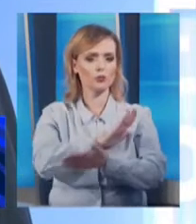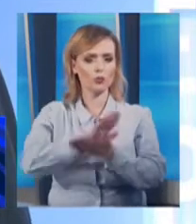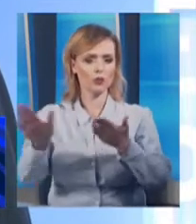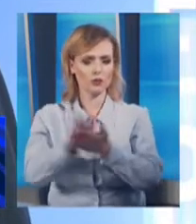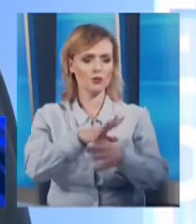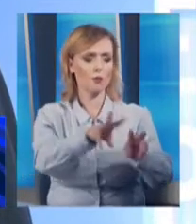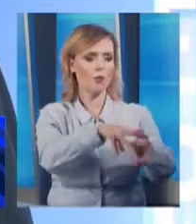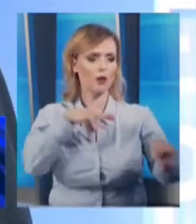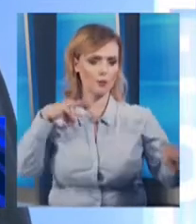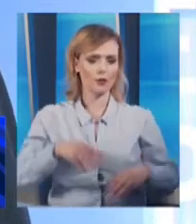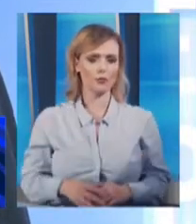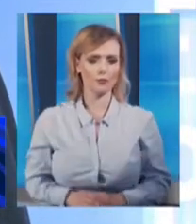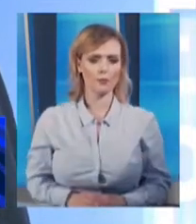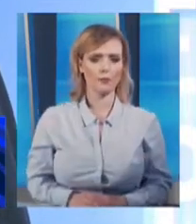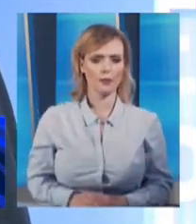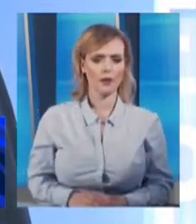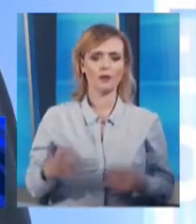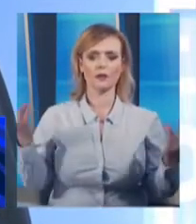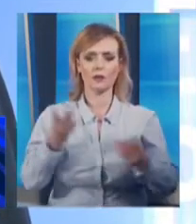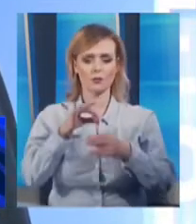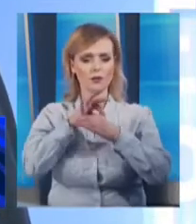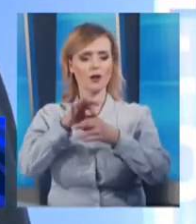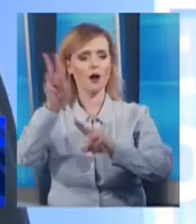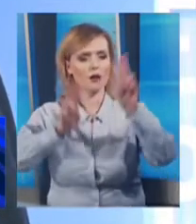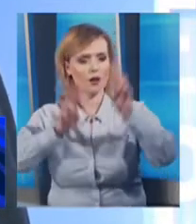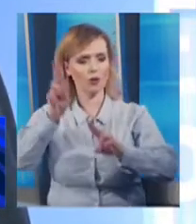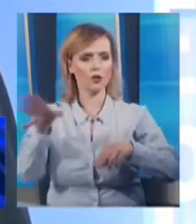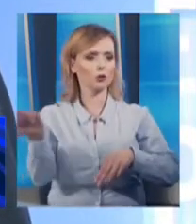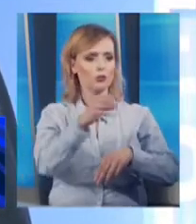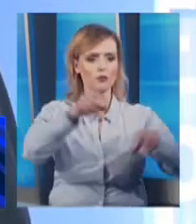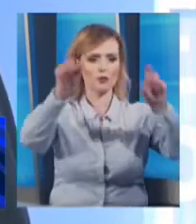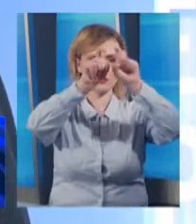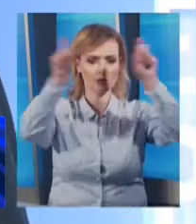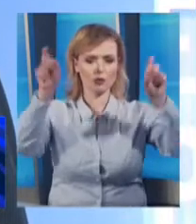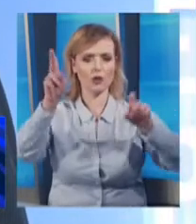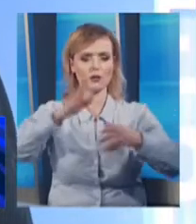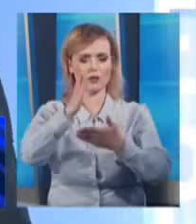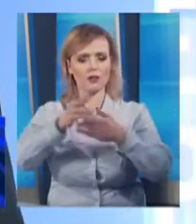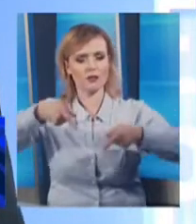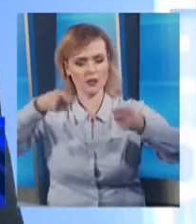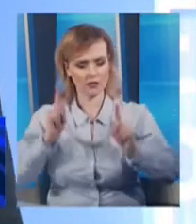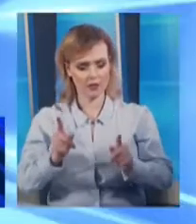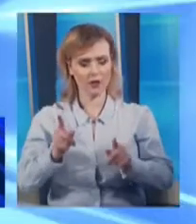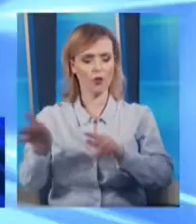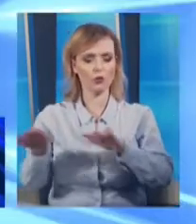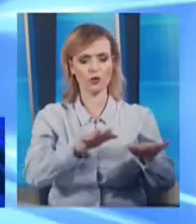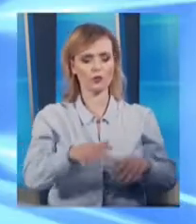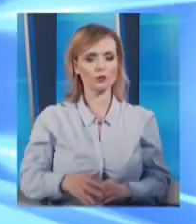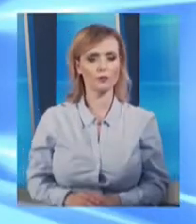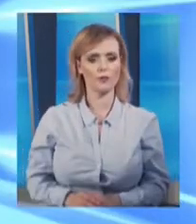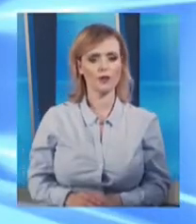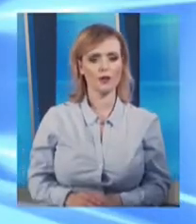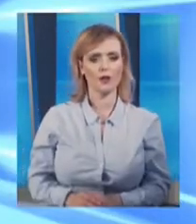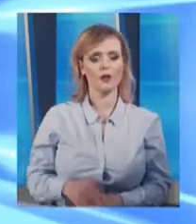curățăm parlamentul, să facem regulă în instituții care să devină cu adevărat funcționale. Colegii din Platforma Da